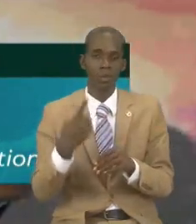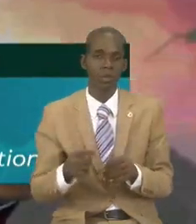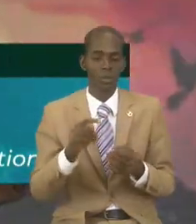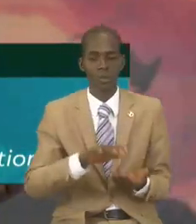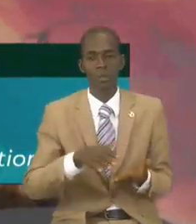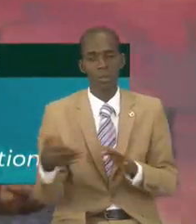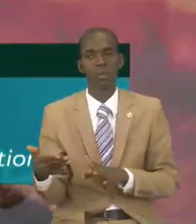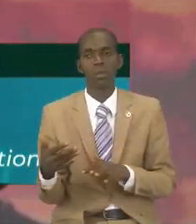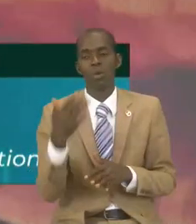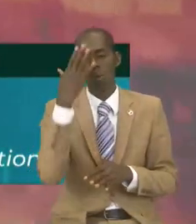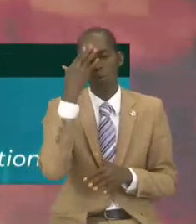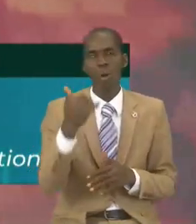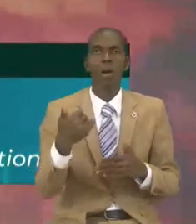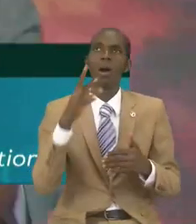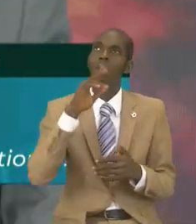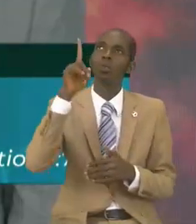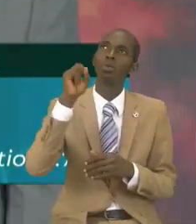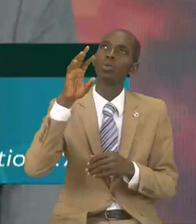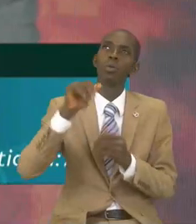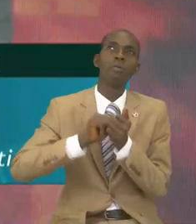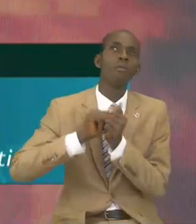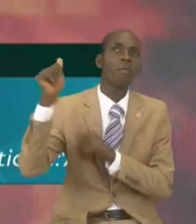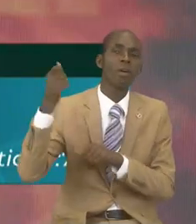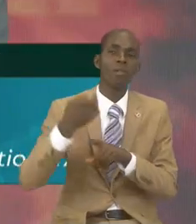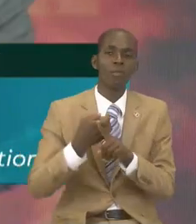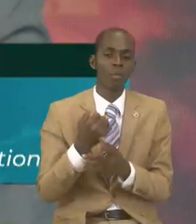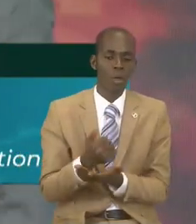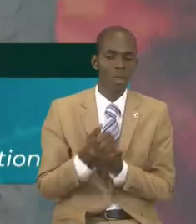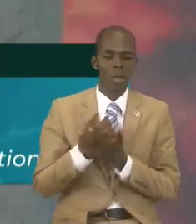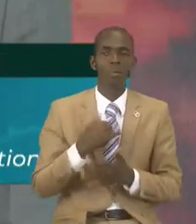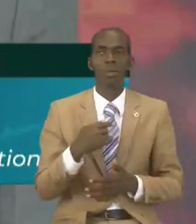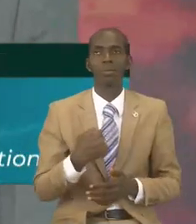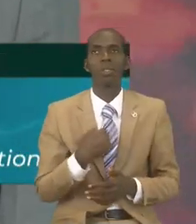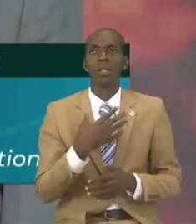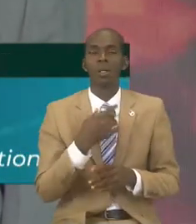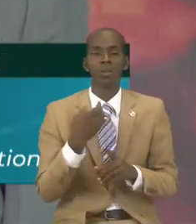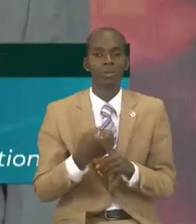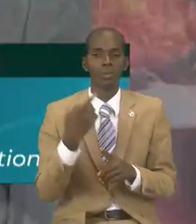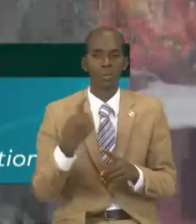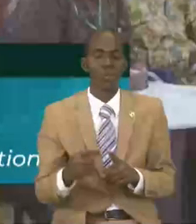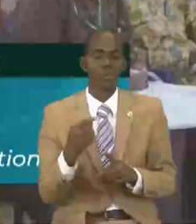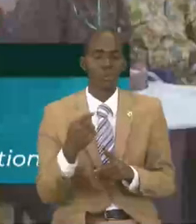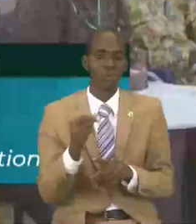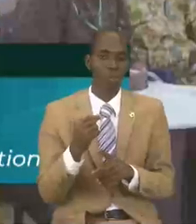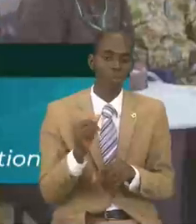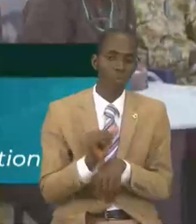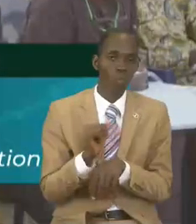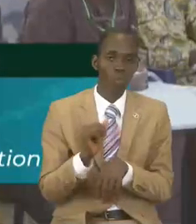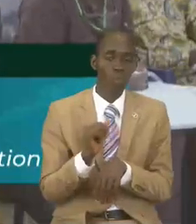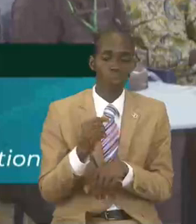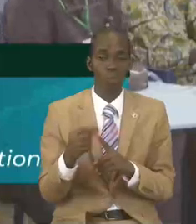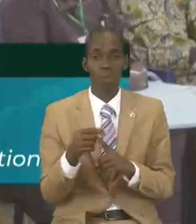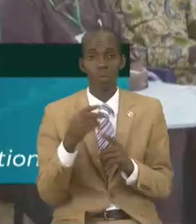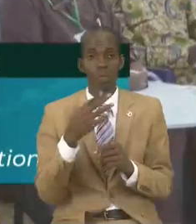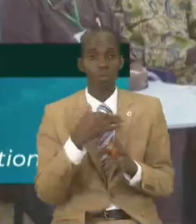l'anticipation au moment de la crucifixion. Pourquoi tu es si éloigné et tu ne m'aides pas? Et t'éloignes-tu sans me